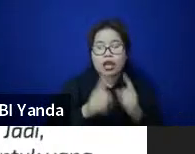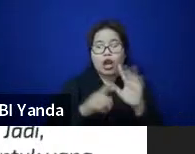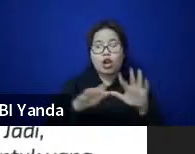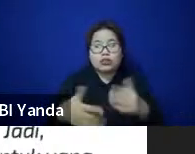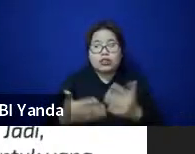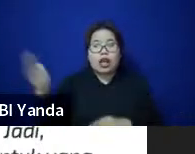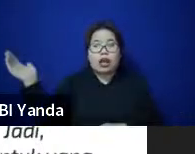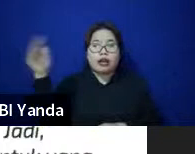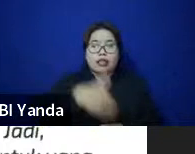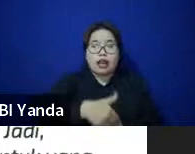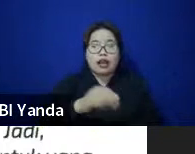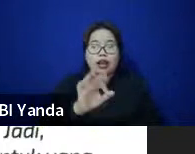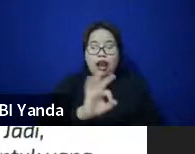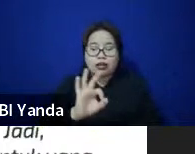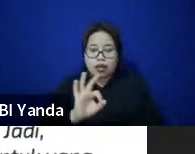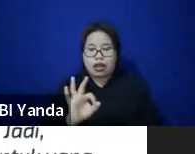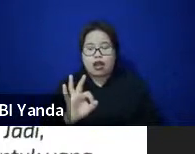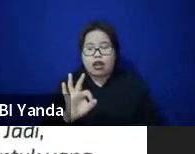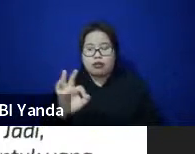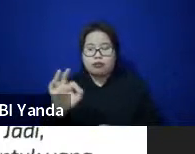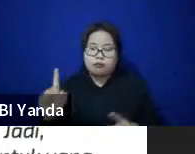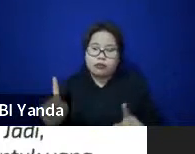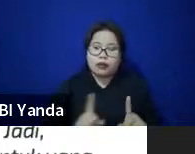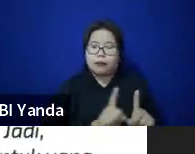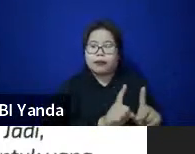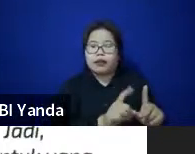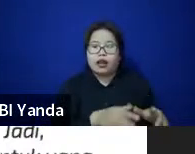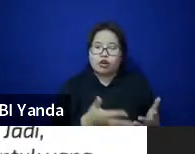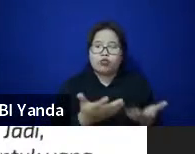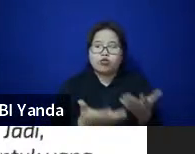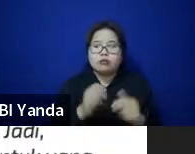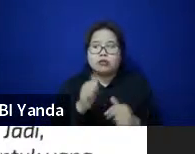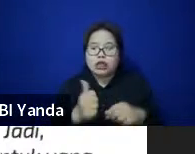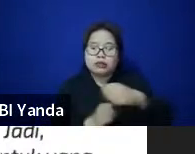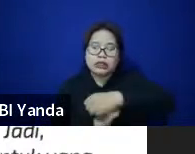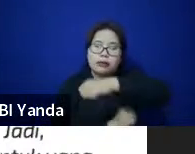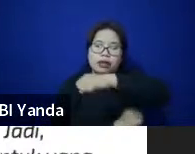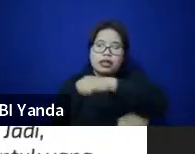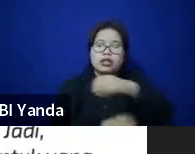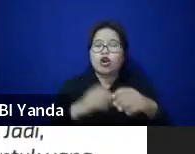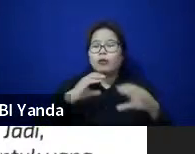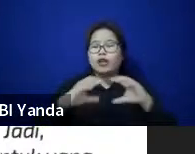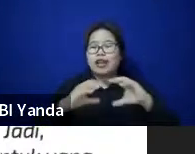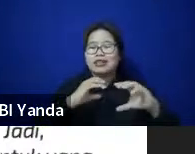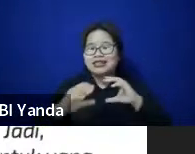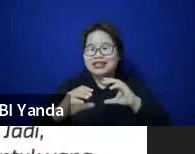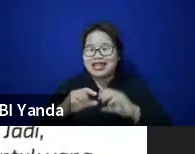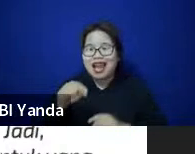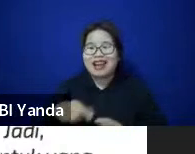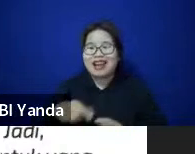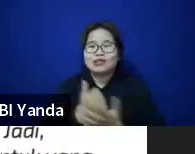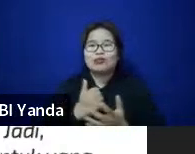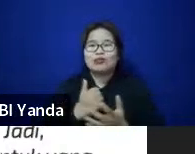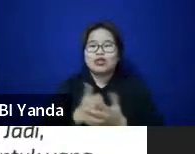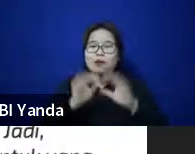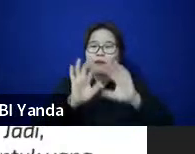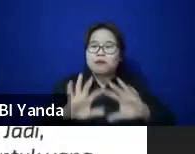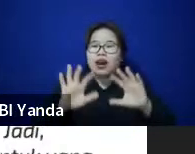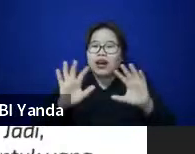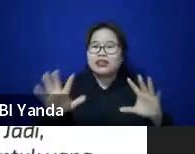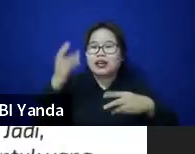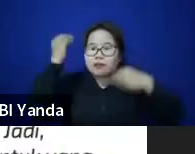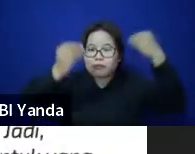tanpa caregiver atau carer yang bisa juga menjembatani komunikasi itu. Jadinya banyak kebingungan